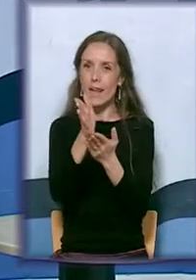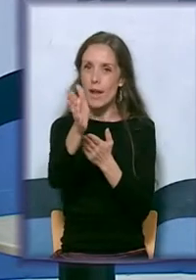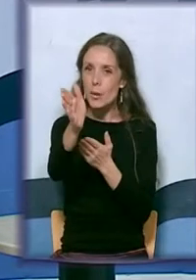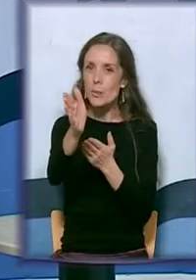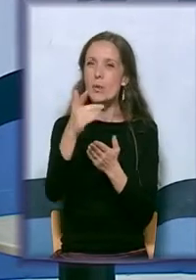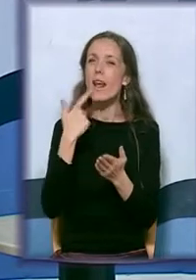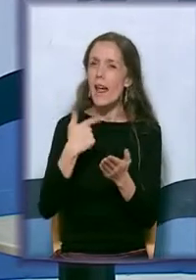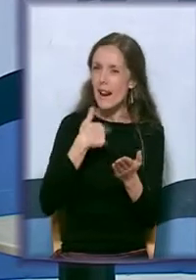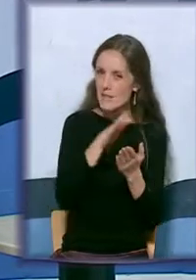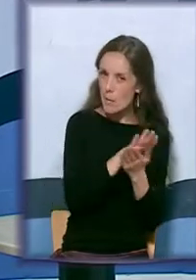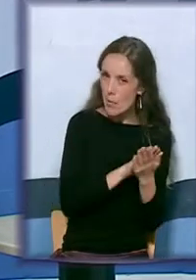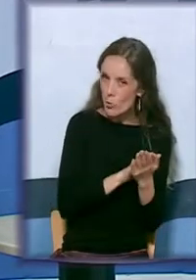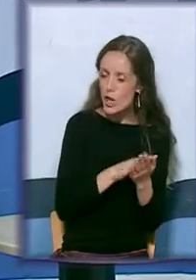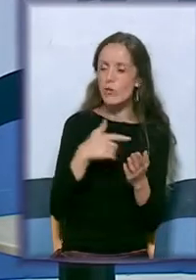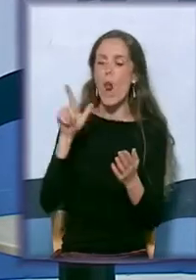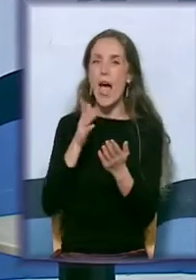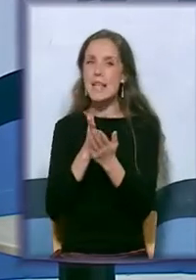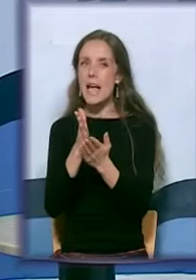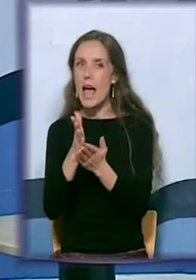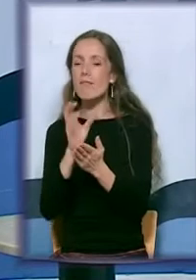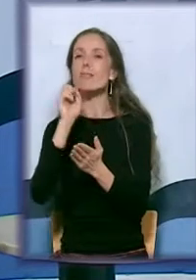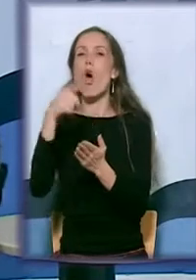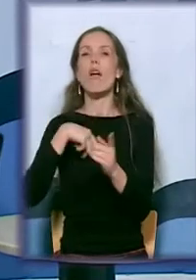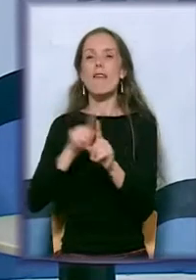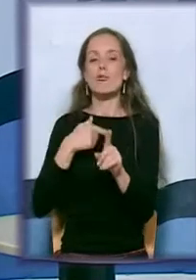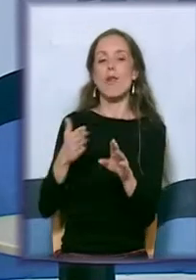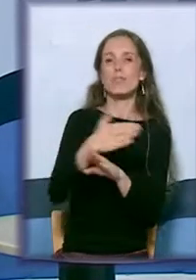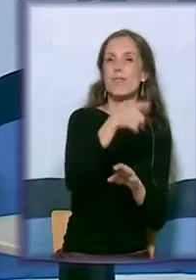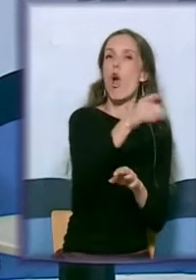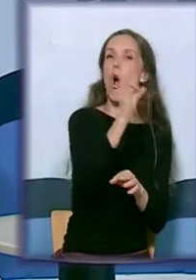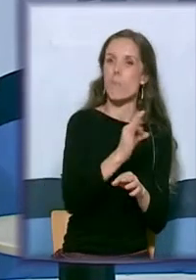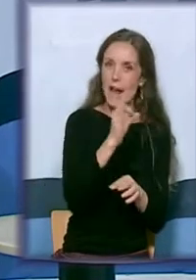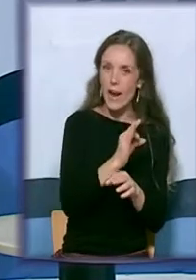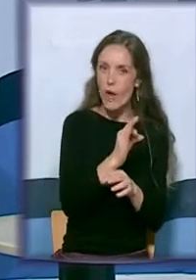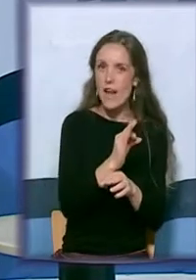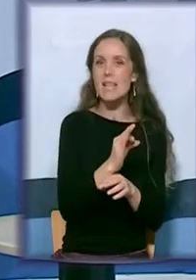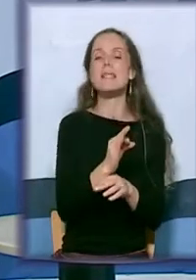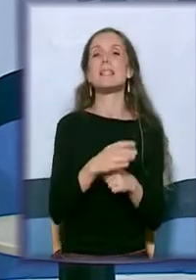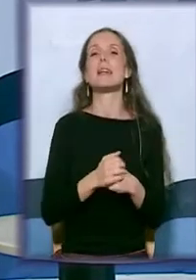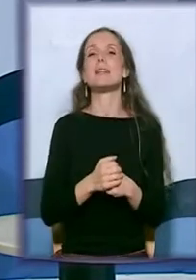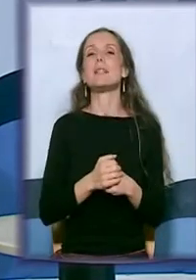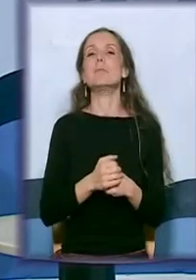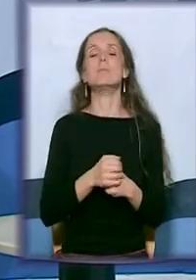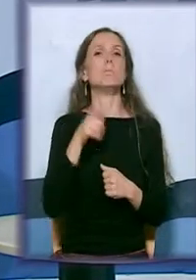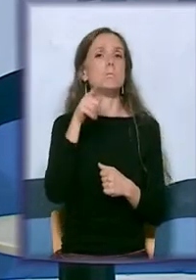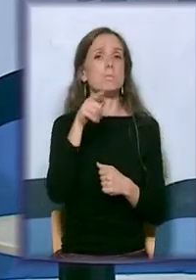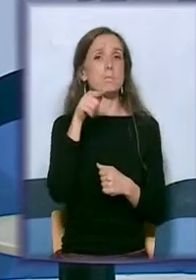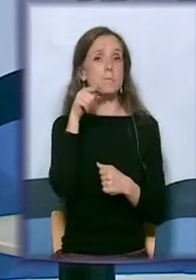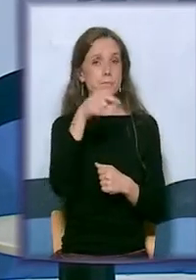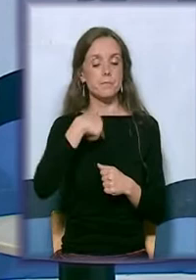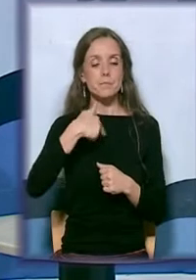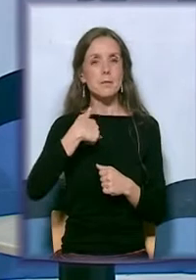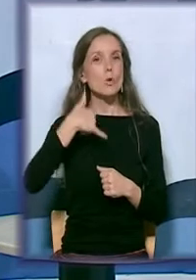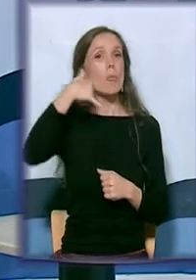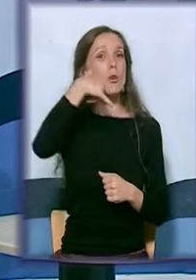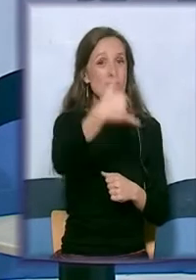uvodu emisije, svratili u Obrenovac. Nismo mi to baš tako svratili da smo se najavili, nego jednostavno smo pozvali telefonom